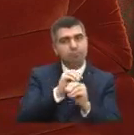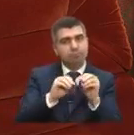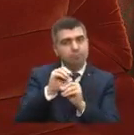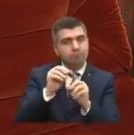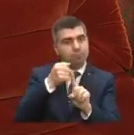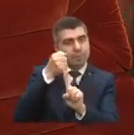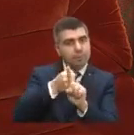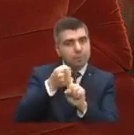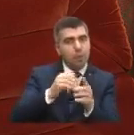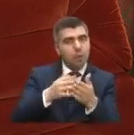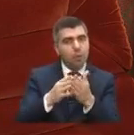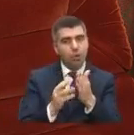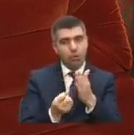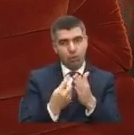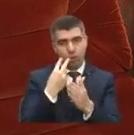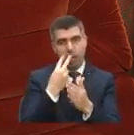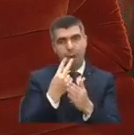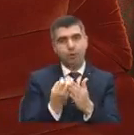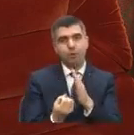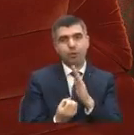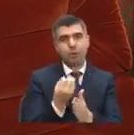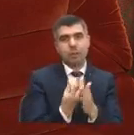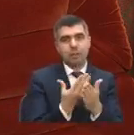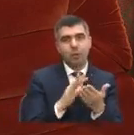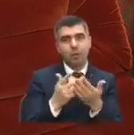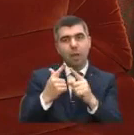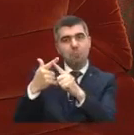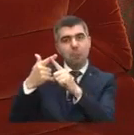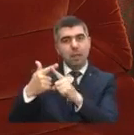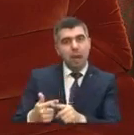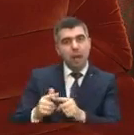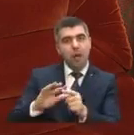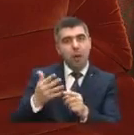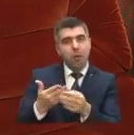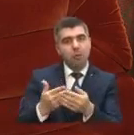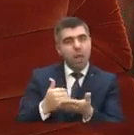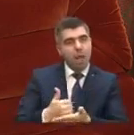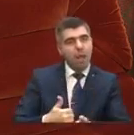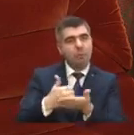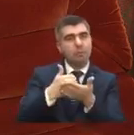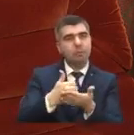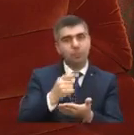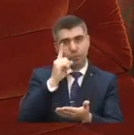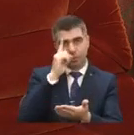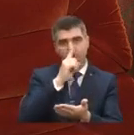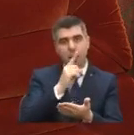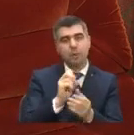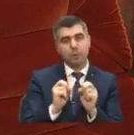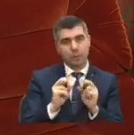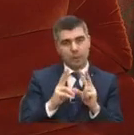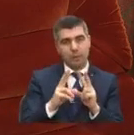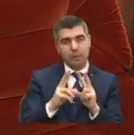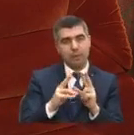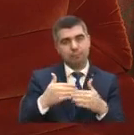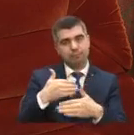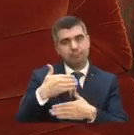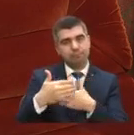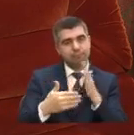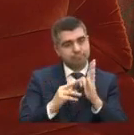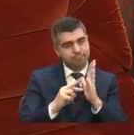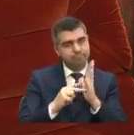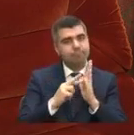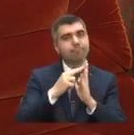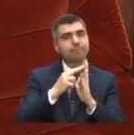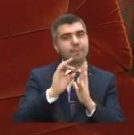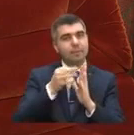صياغ جديده اليوم للتدبير المالي لمثل هذه المشروعات الاستراتيجيه، واللي من خلال اليوم